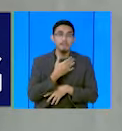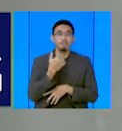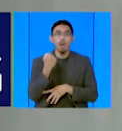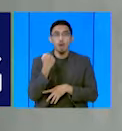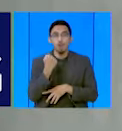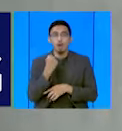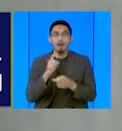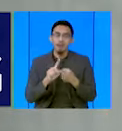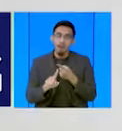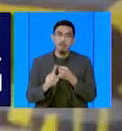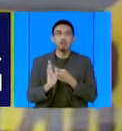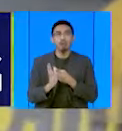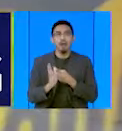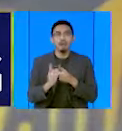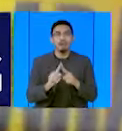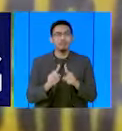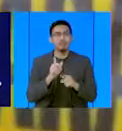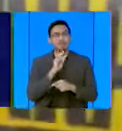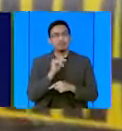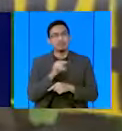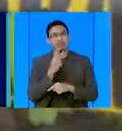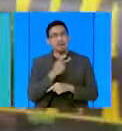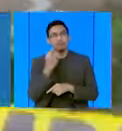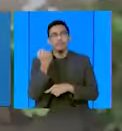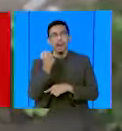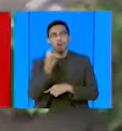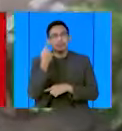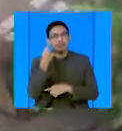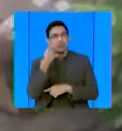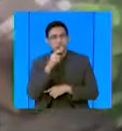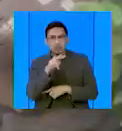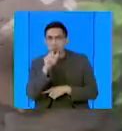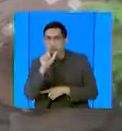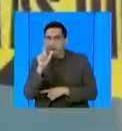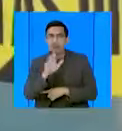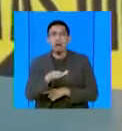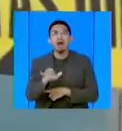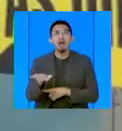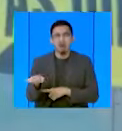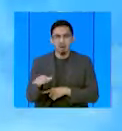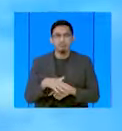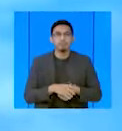diincar sama apa itu. Dari Bekasi, Jawa Barat, Rahmat Hidayat, iNews melaporkan.